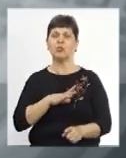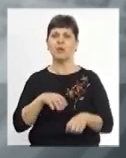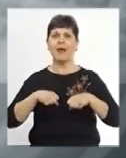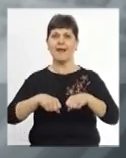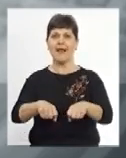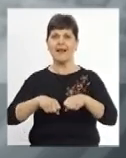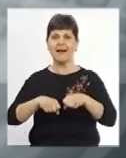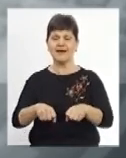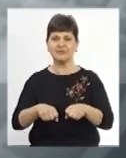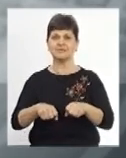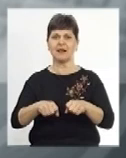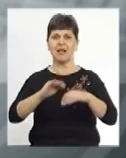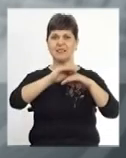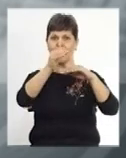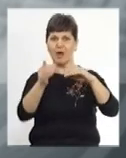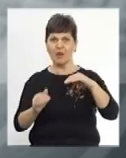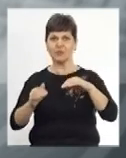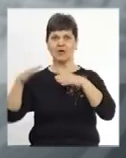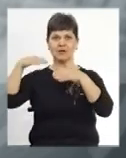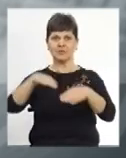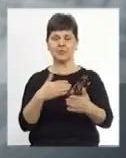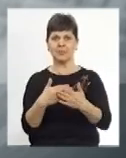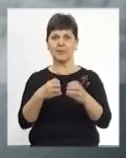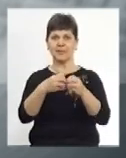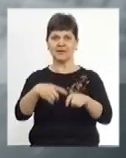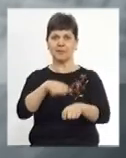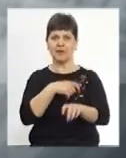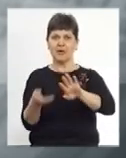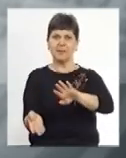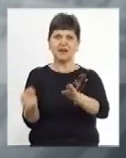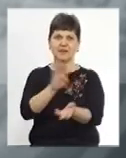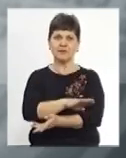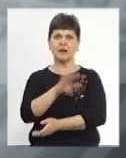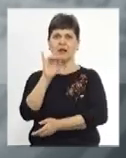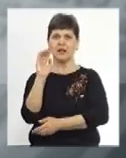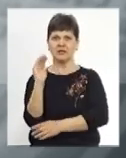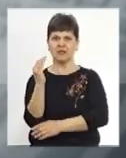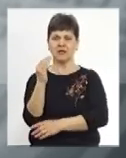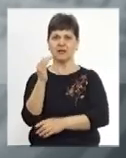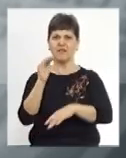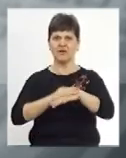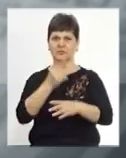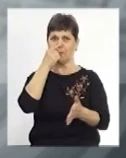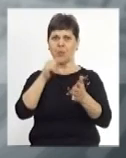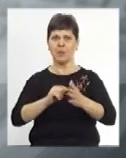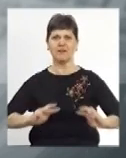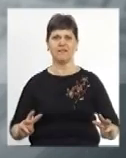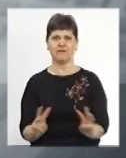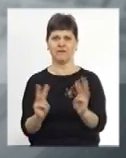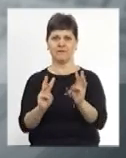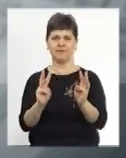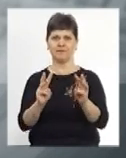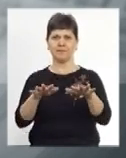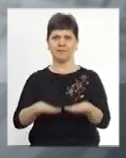вона, котячись донизу, біля 15 метрів, перевернулася, дитина фактично попала в пряме полум'я.